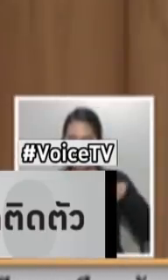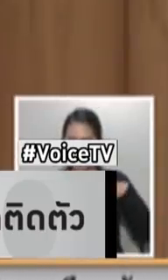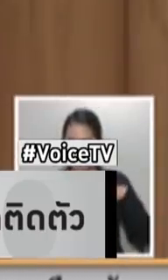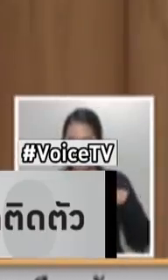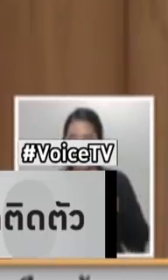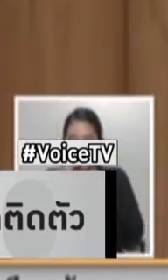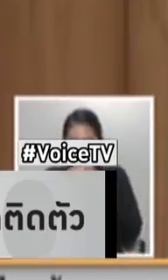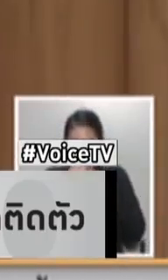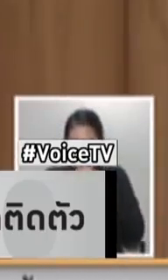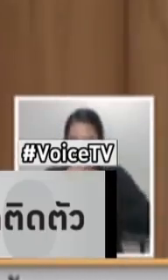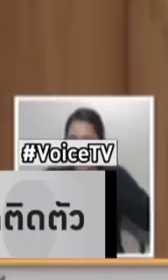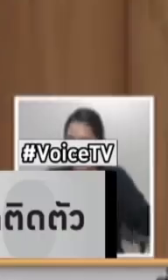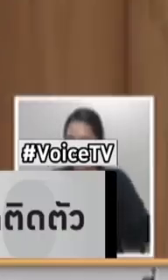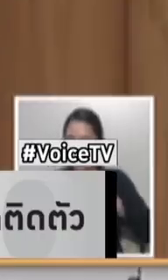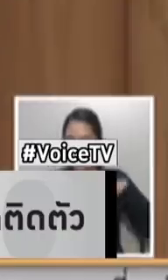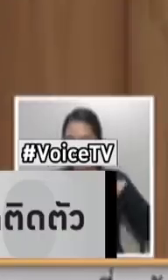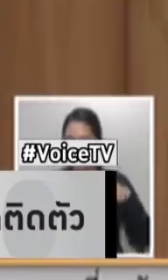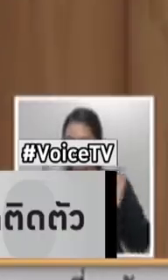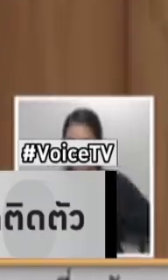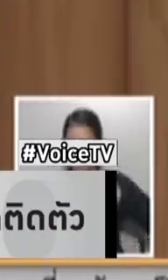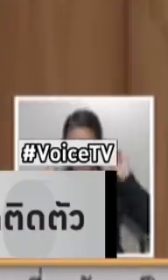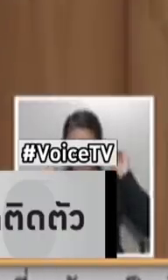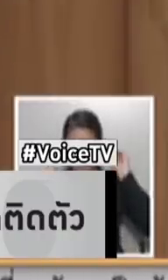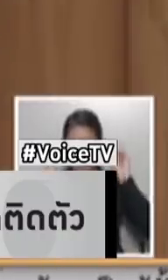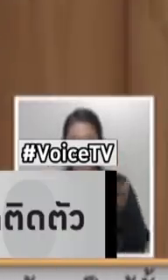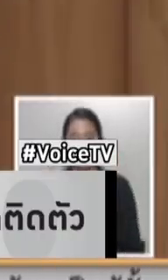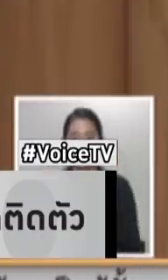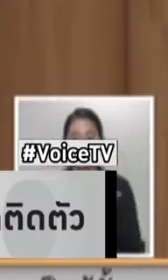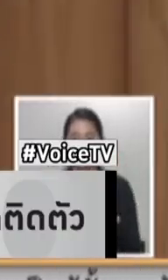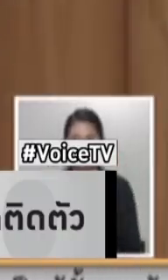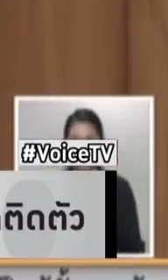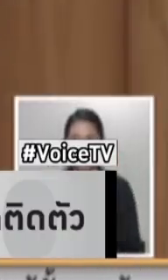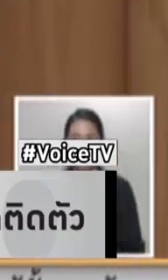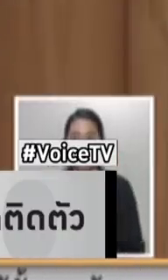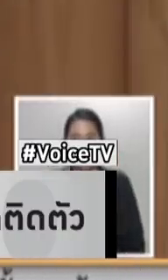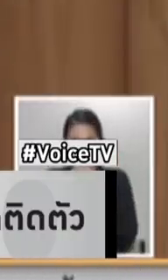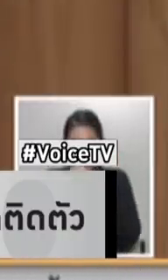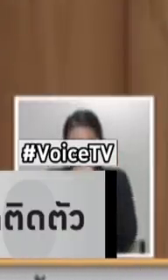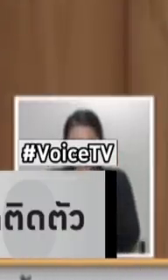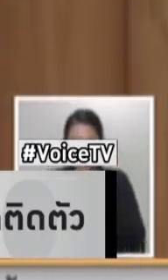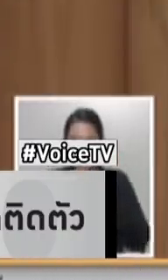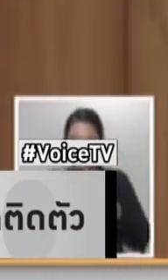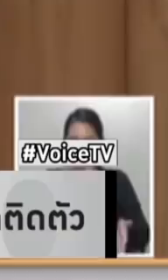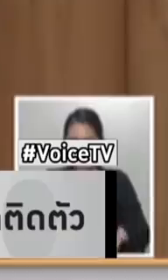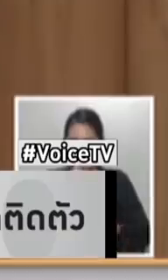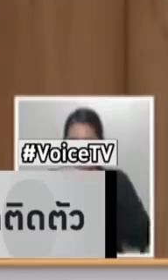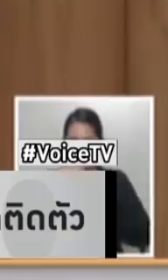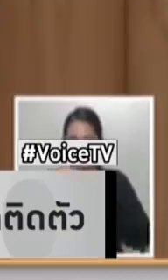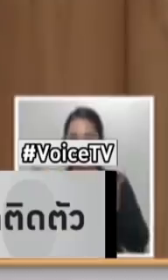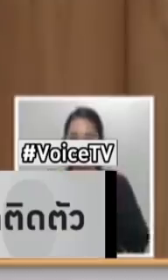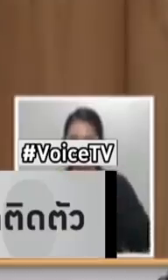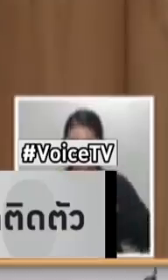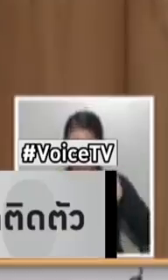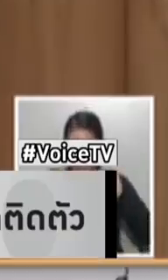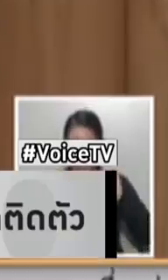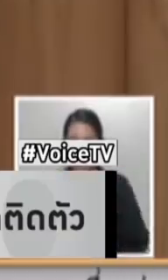ค้ายาหรือนำเข้ายาเสพติดหากเป็นข้อเท็จ